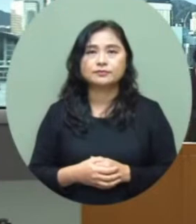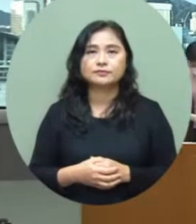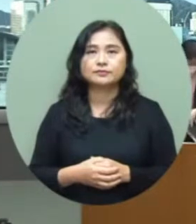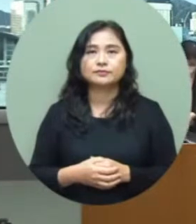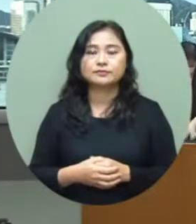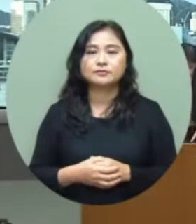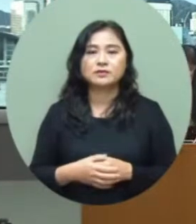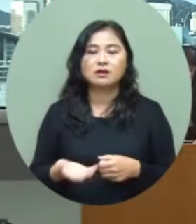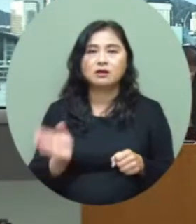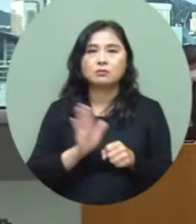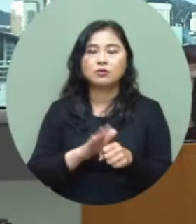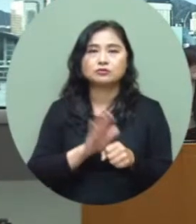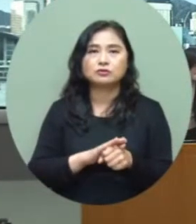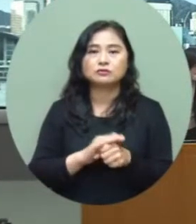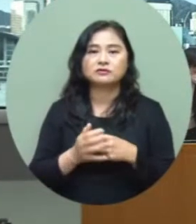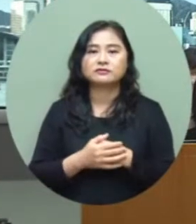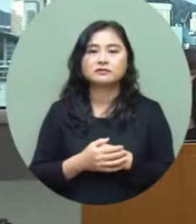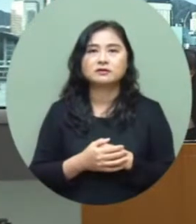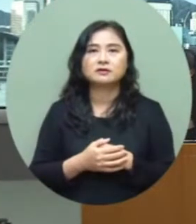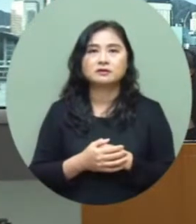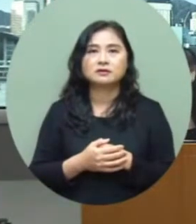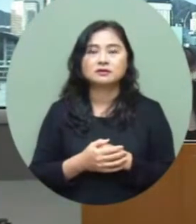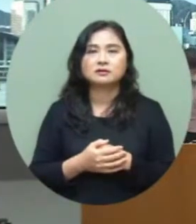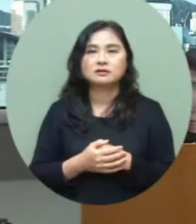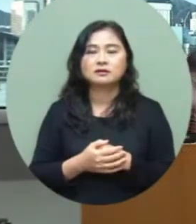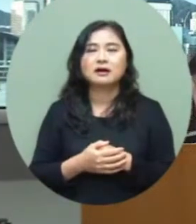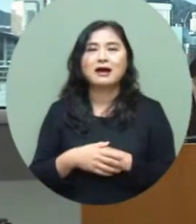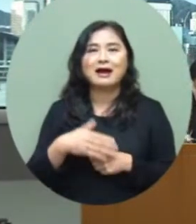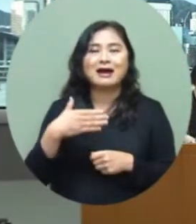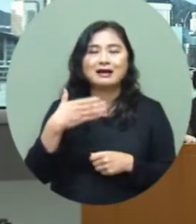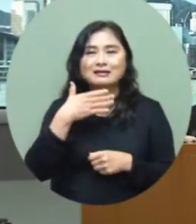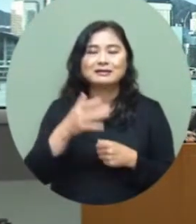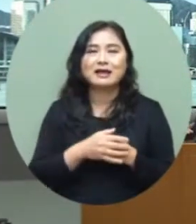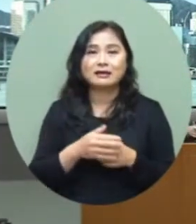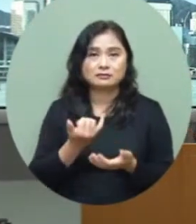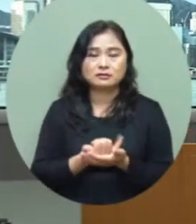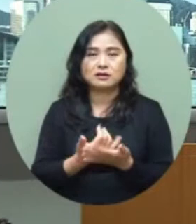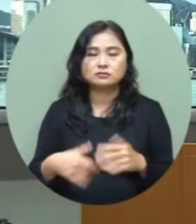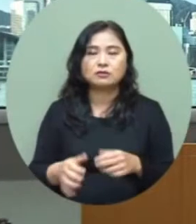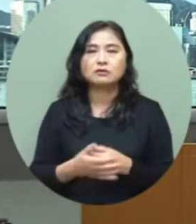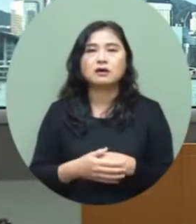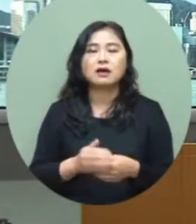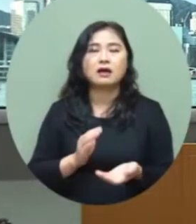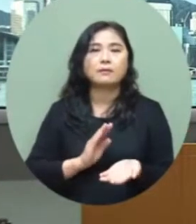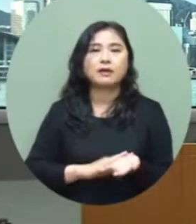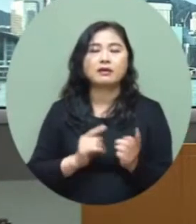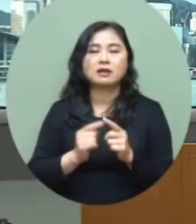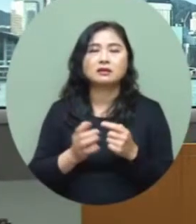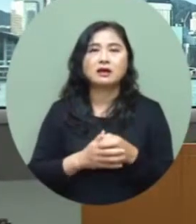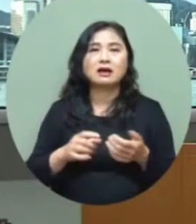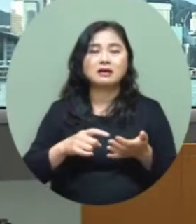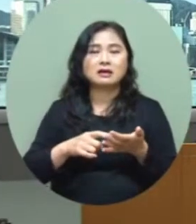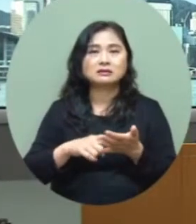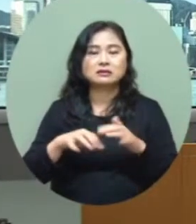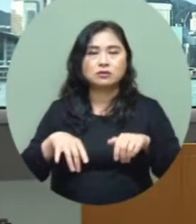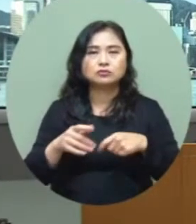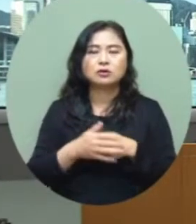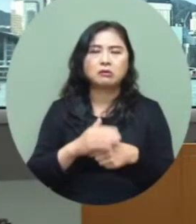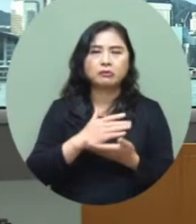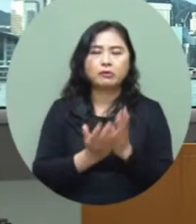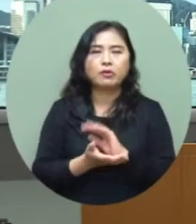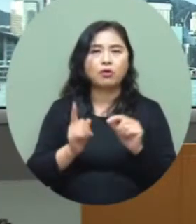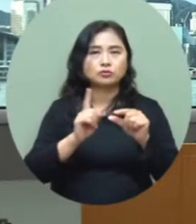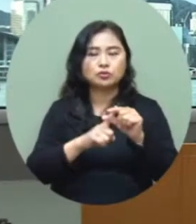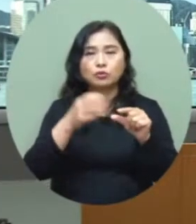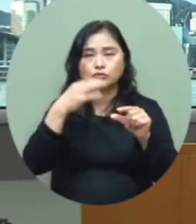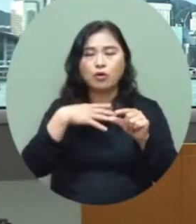或者我補充翻我兩個 Perhaps I will supplement on the two young death cases.